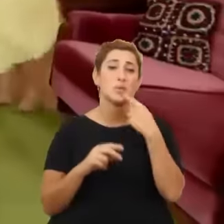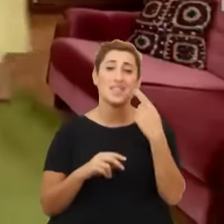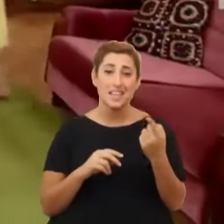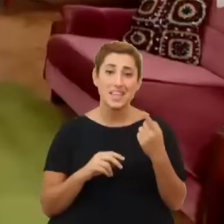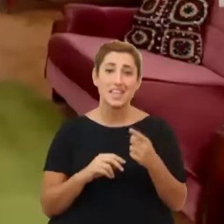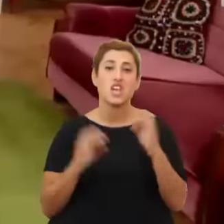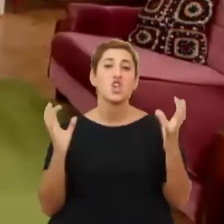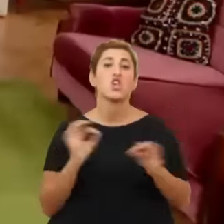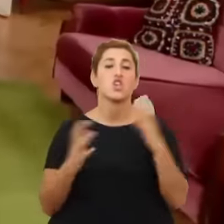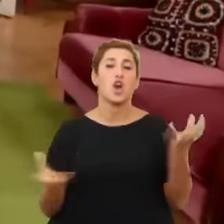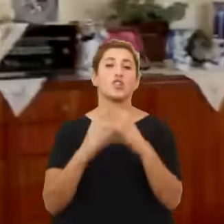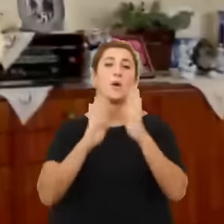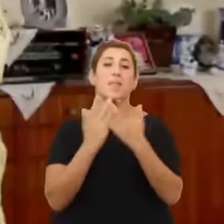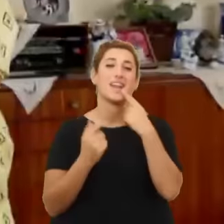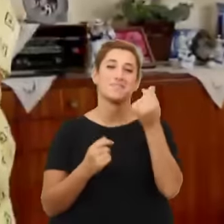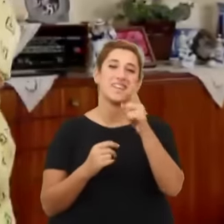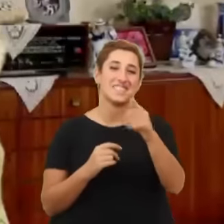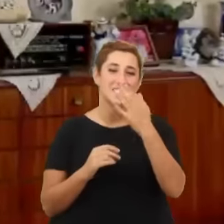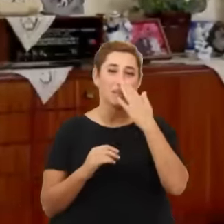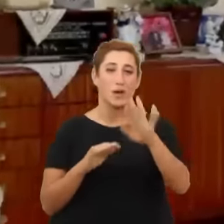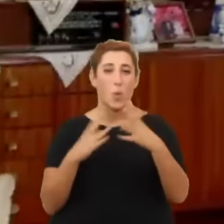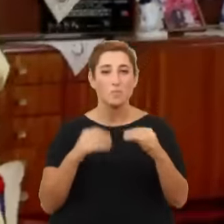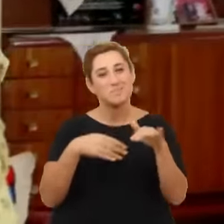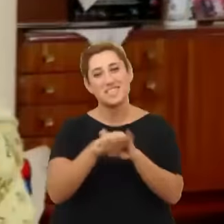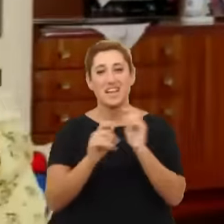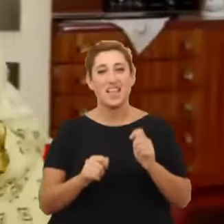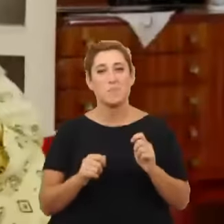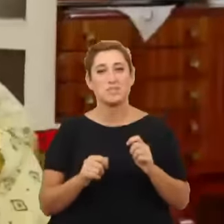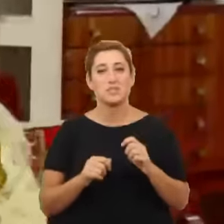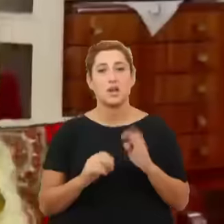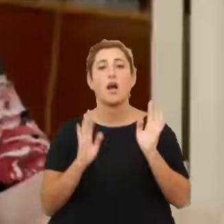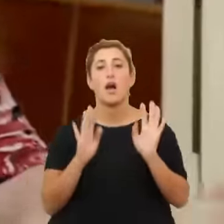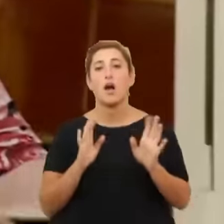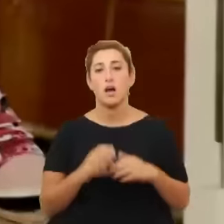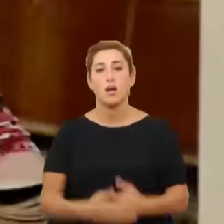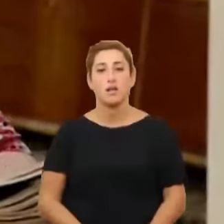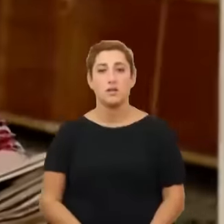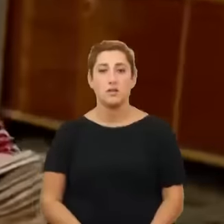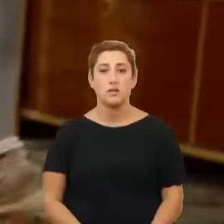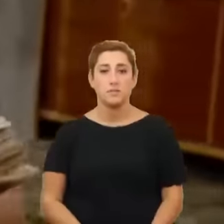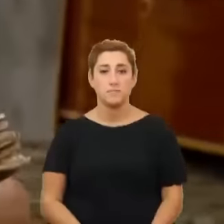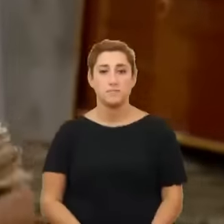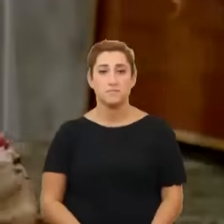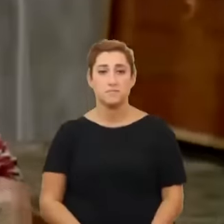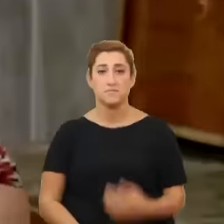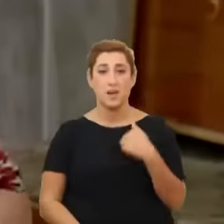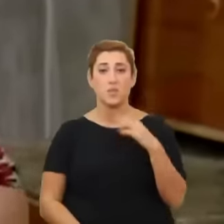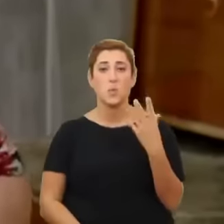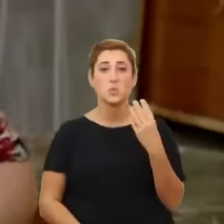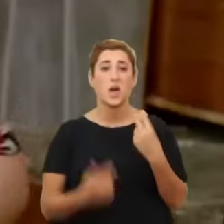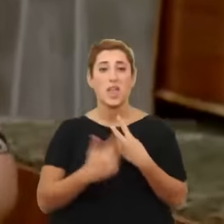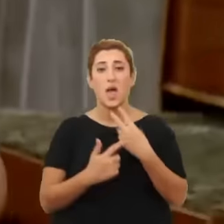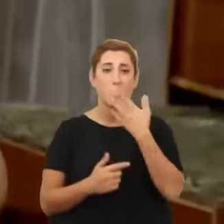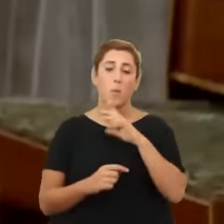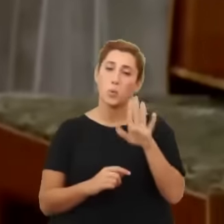ki, yakacağım dergilerin dedi. Biraz sizde kalsa olur mu, şuraya bir saklasan? Ha. Bende de çok yer